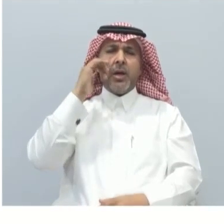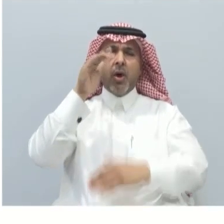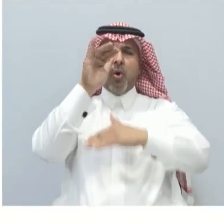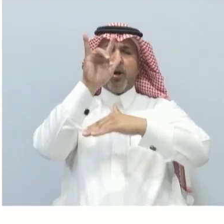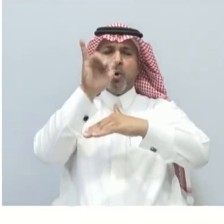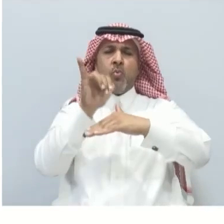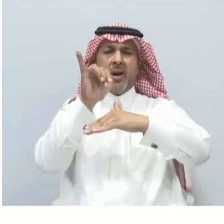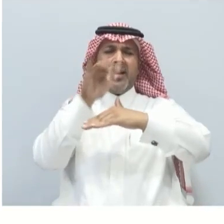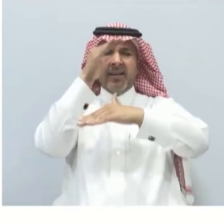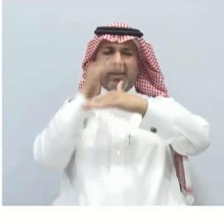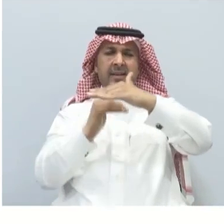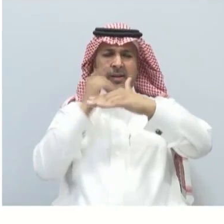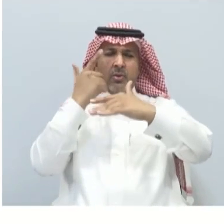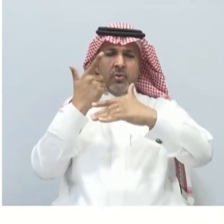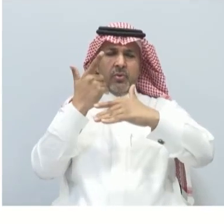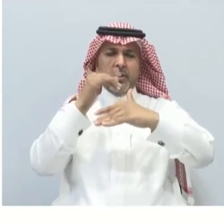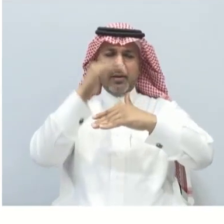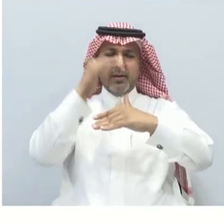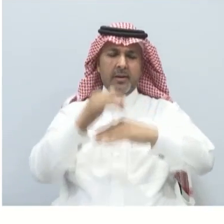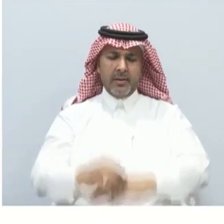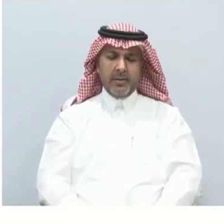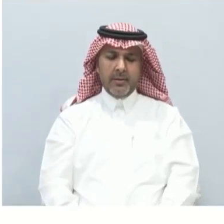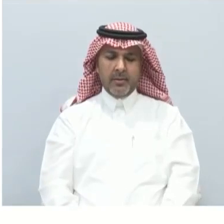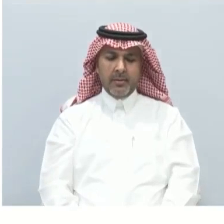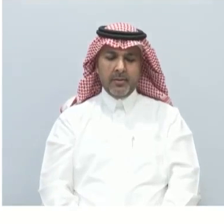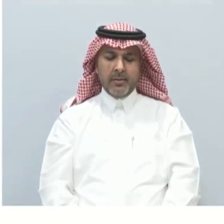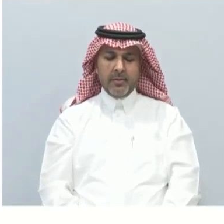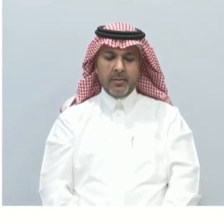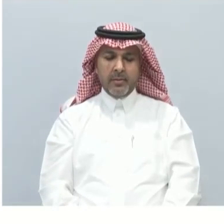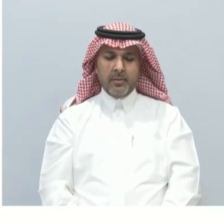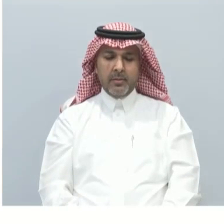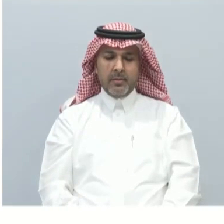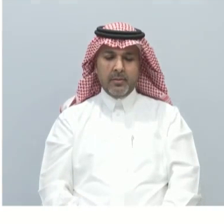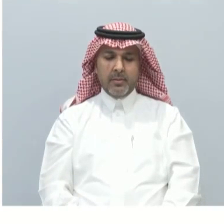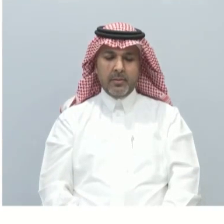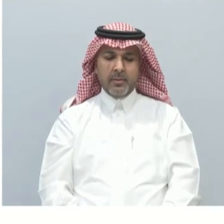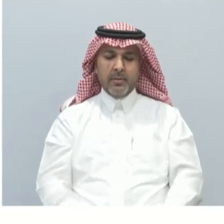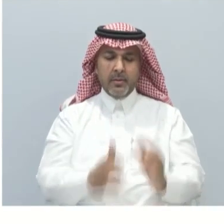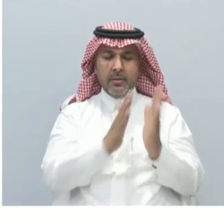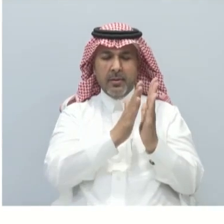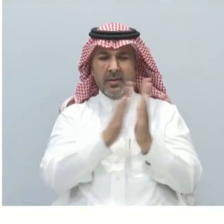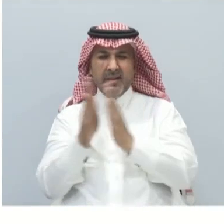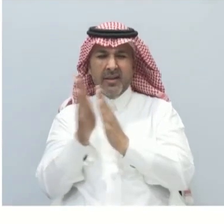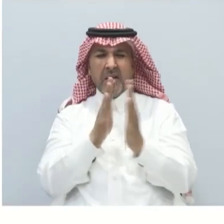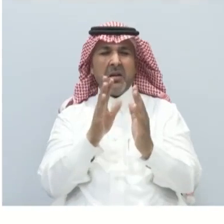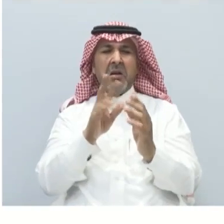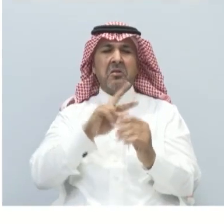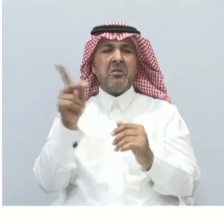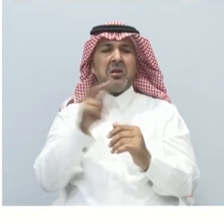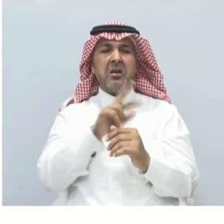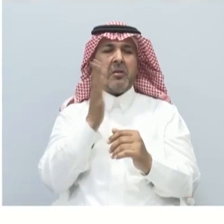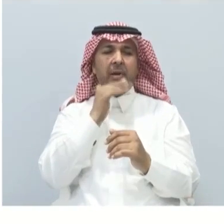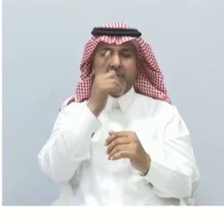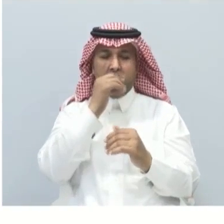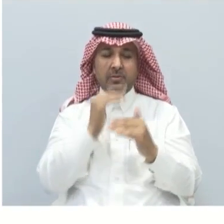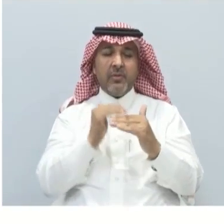تاثر بالانعكاس تاثر به لانعكاس اول شيء الازاحه الافقيه اللي بتوديه من يسار ما يتاثر لكن الازاحه